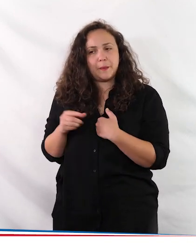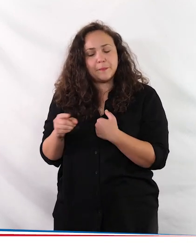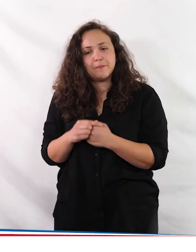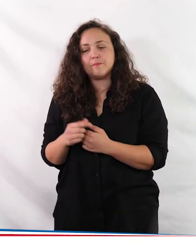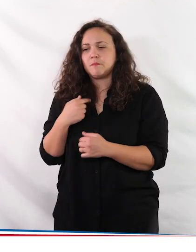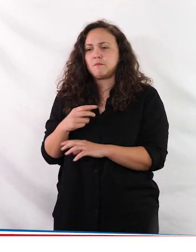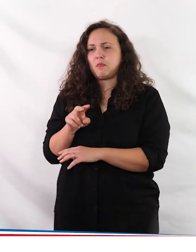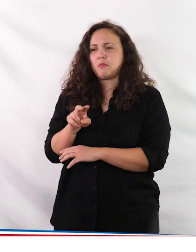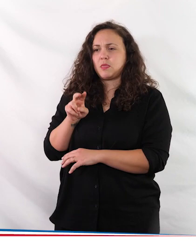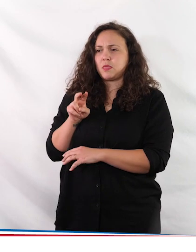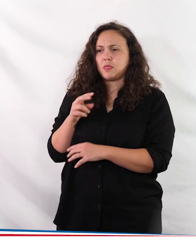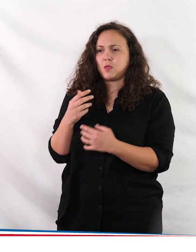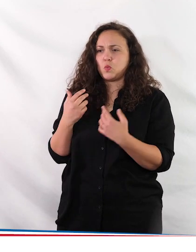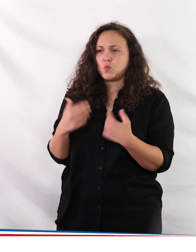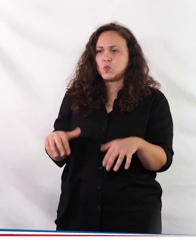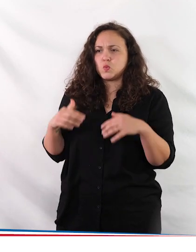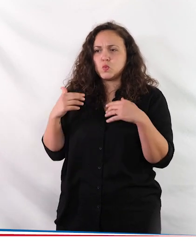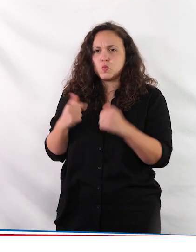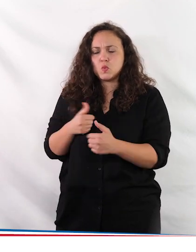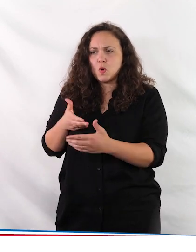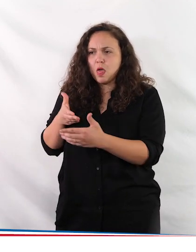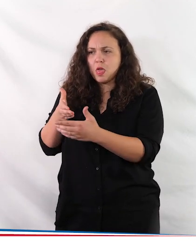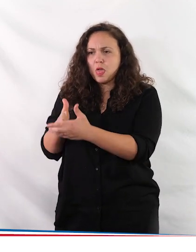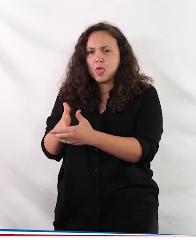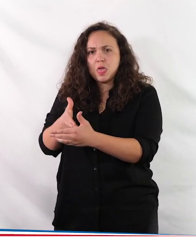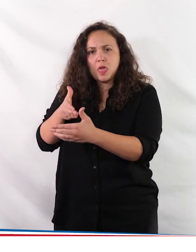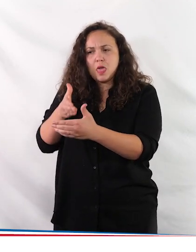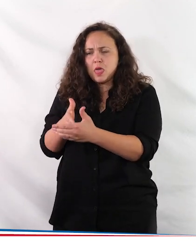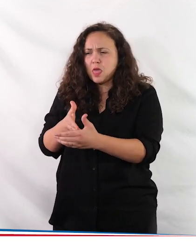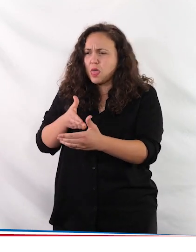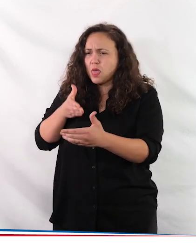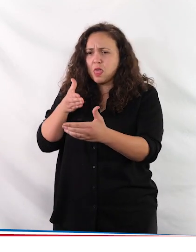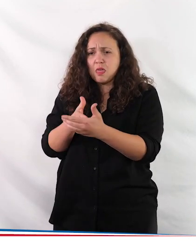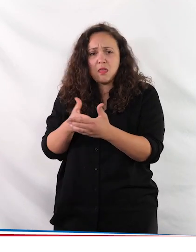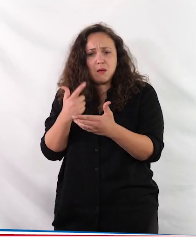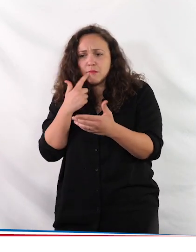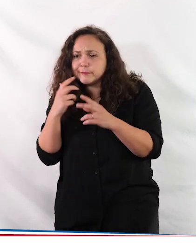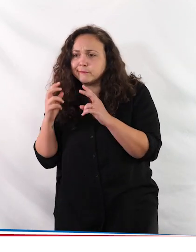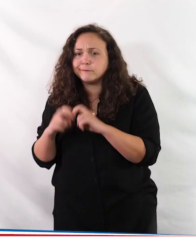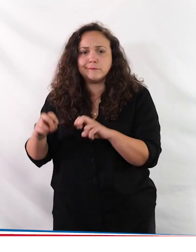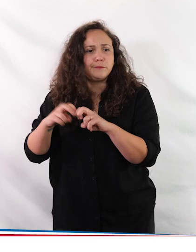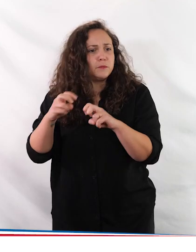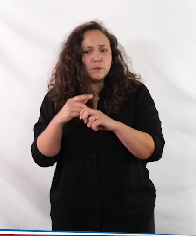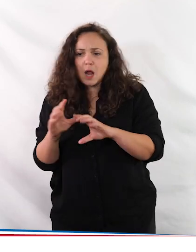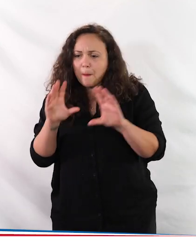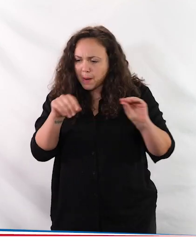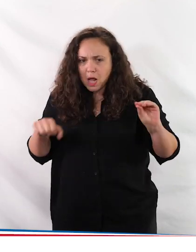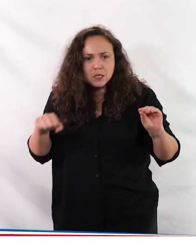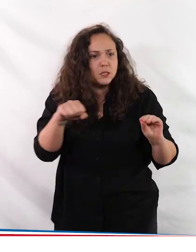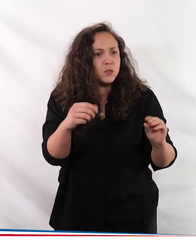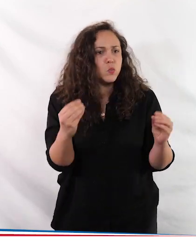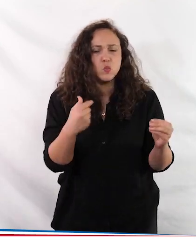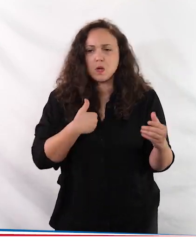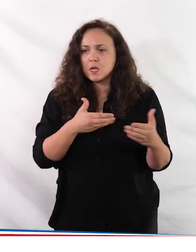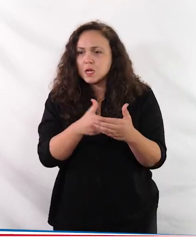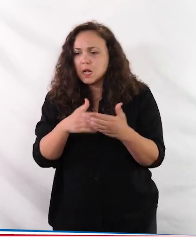polyhandicapé. J'ai vu avec elle les galères que c'était pour trouver des lieux, comment elle